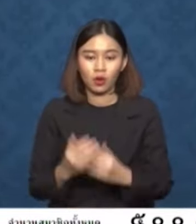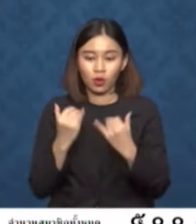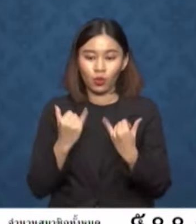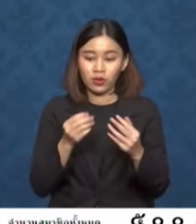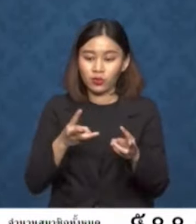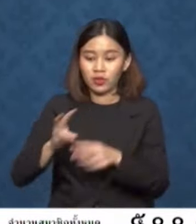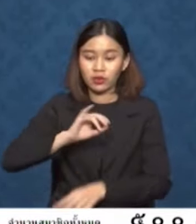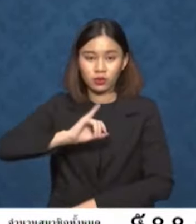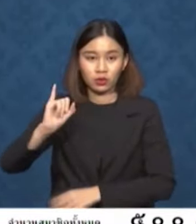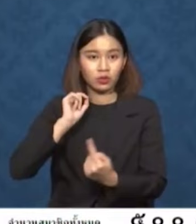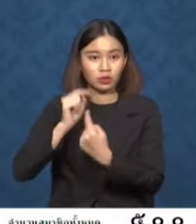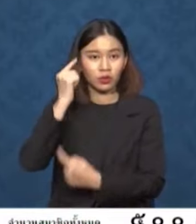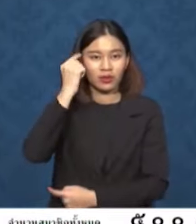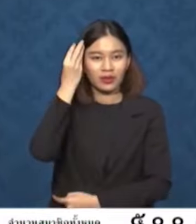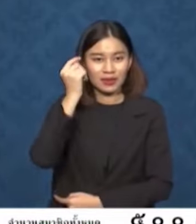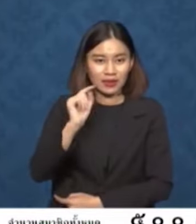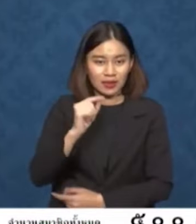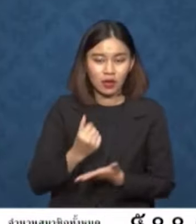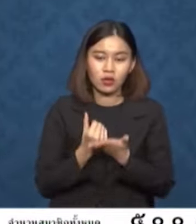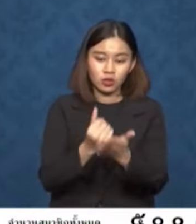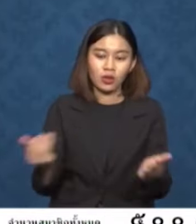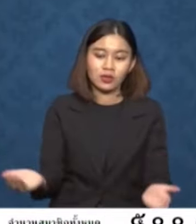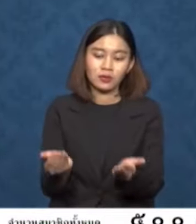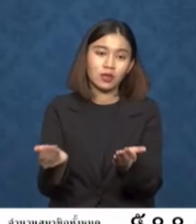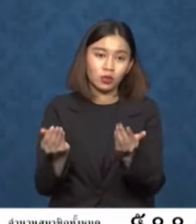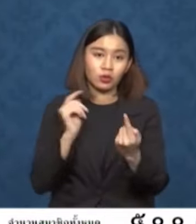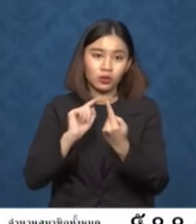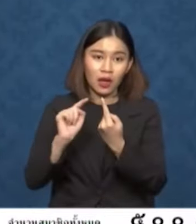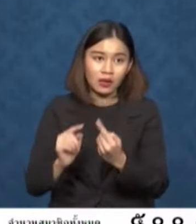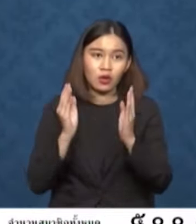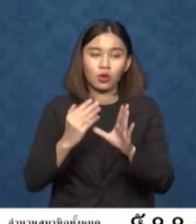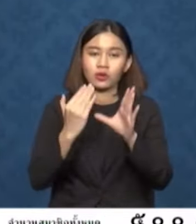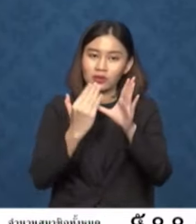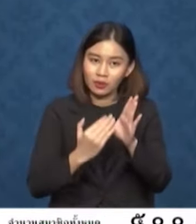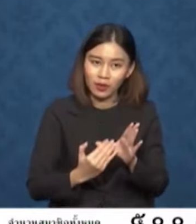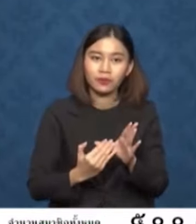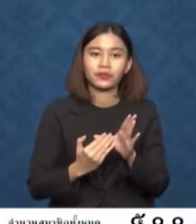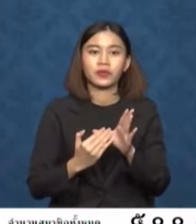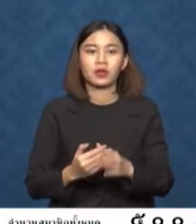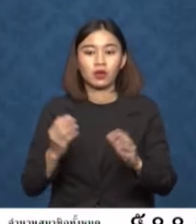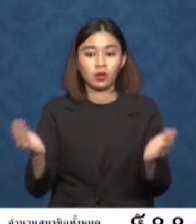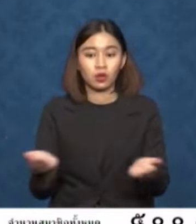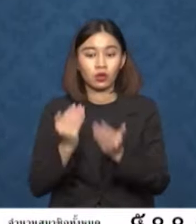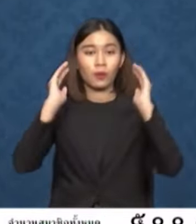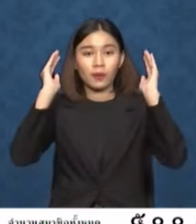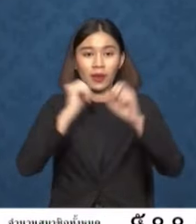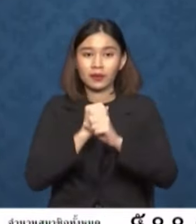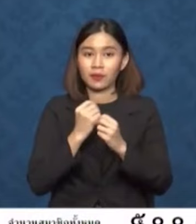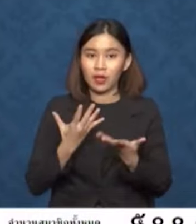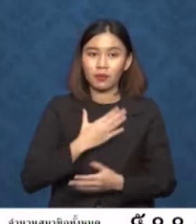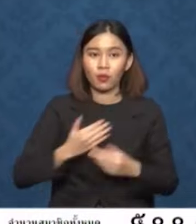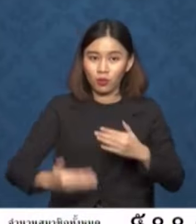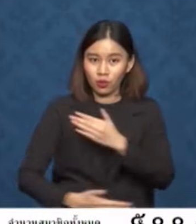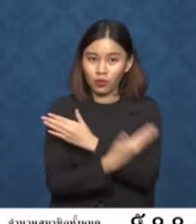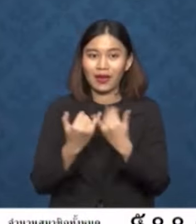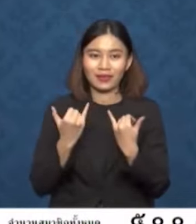นี้วิธีที่ถูกต้องเลยคิดว่าเราก็ช่วยกันรณรงค์รณรงค์ให้คนสมัครรณรงค์ยังไงผมก็ใช้